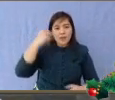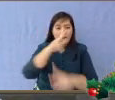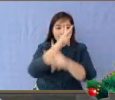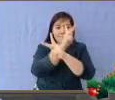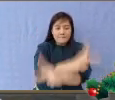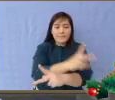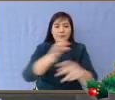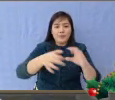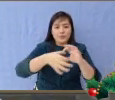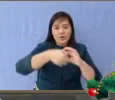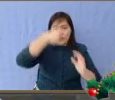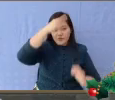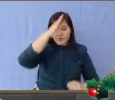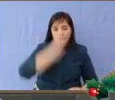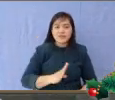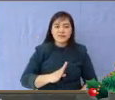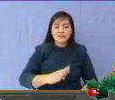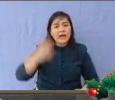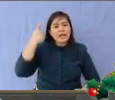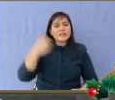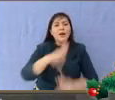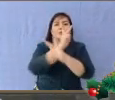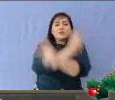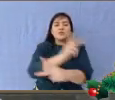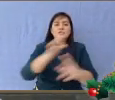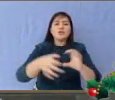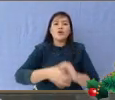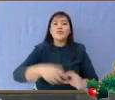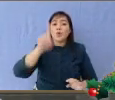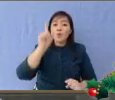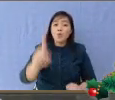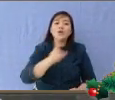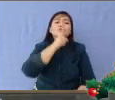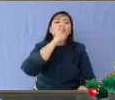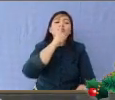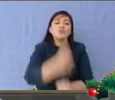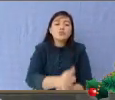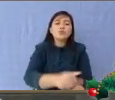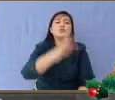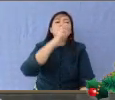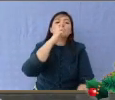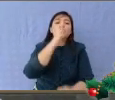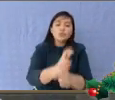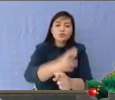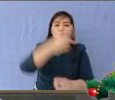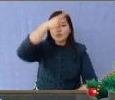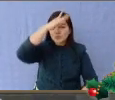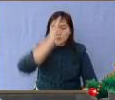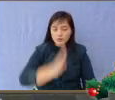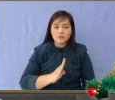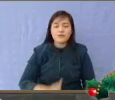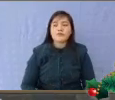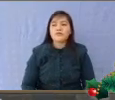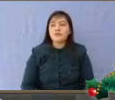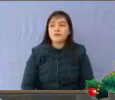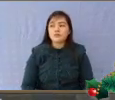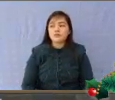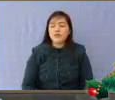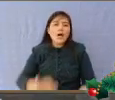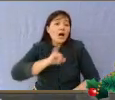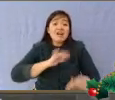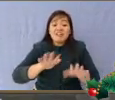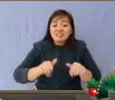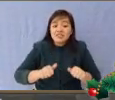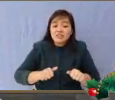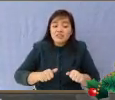Mga kapatid, ako po, sa biyaya ng Panginoon, pwede ko pong ingatan yung aking sarili. Pero mas the best kung ang Diyos ang mag-iingat